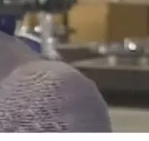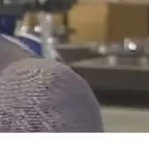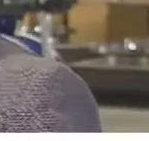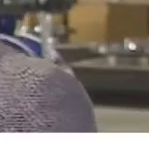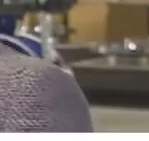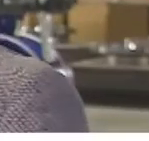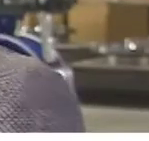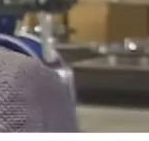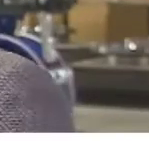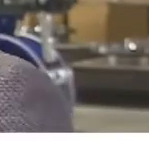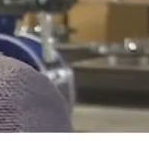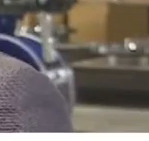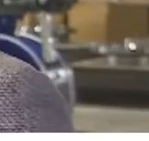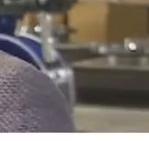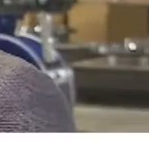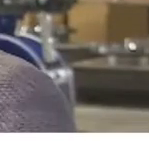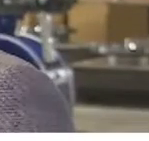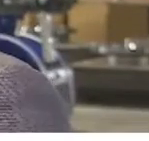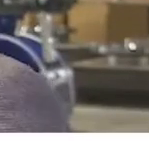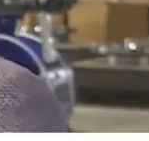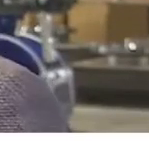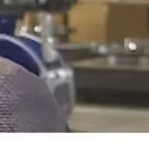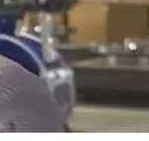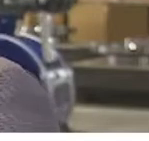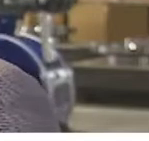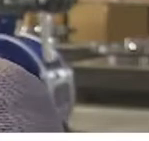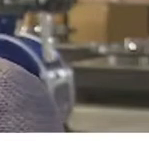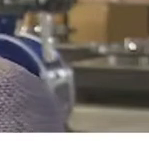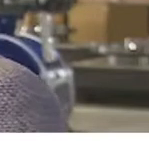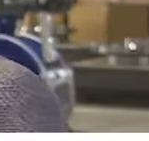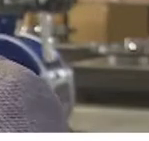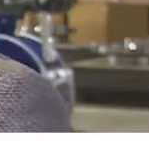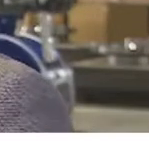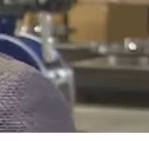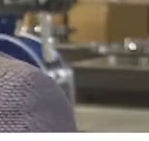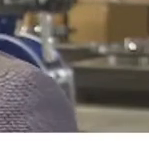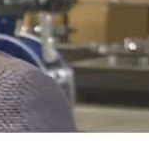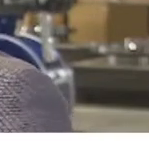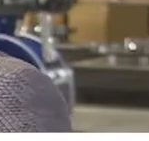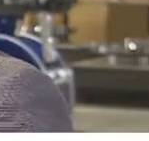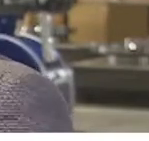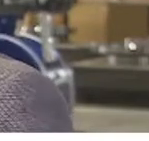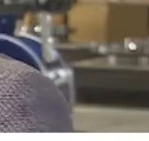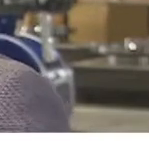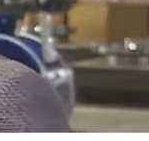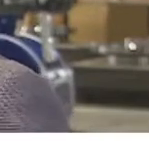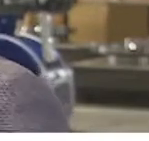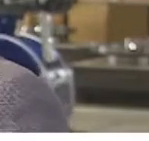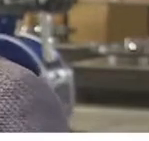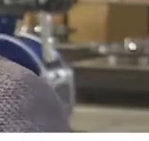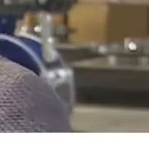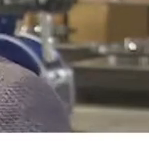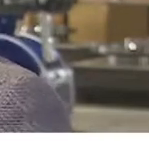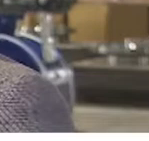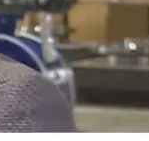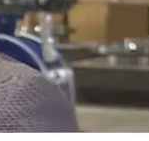Бізде, яғни 15-ші диаметрден бастап 1200 аралығында әртүрлі қандай тапсырыс берсеңіз, сондай кран